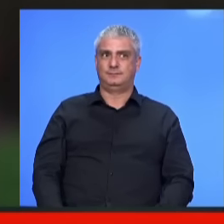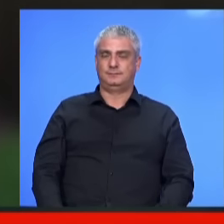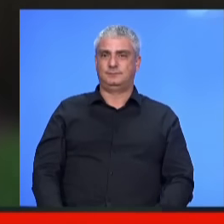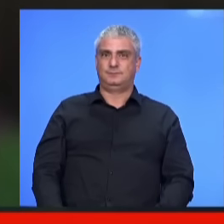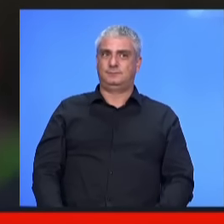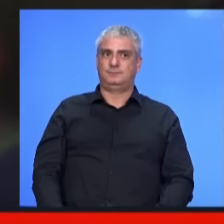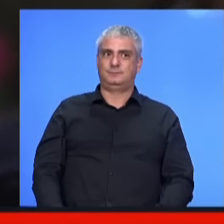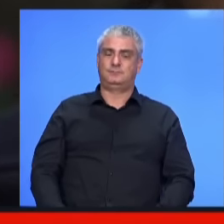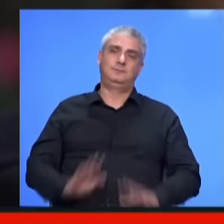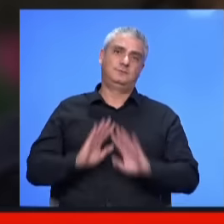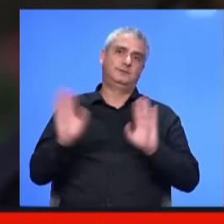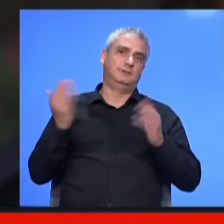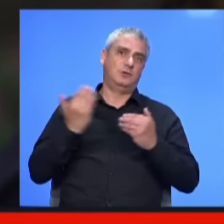וזהו.